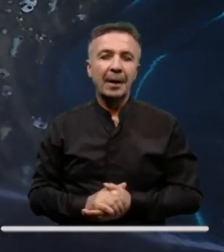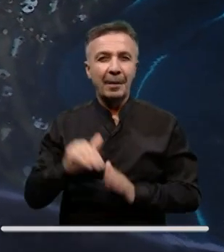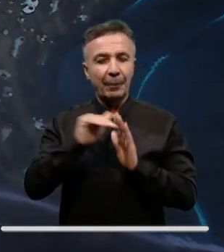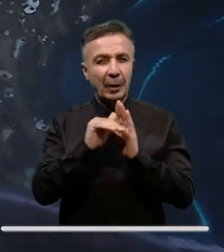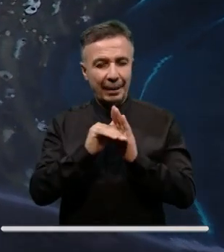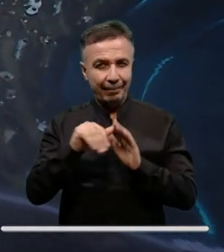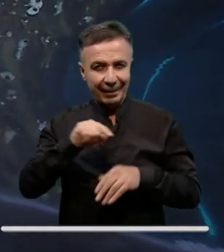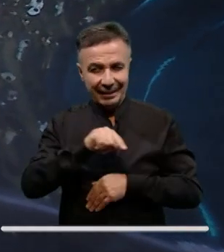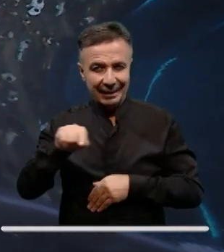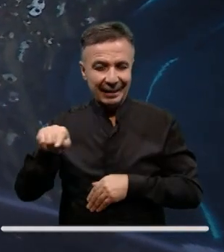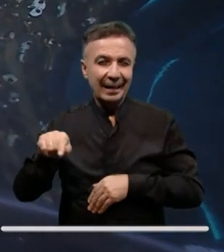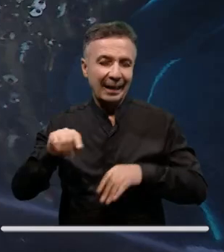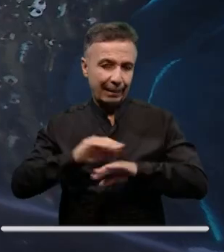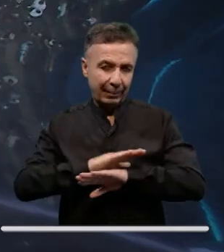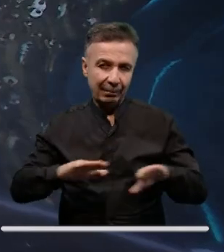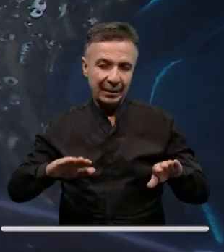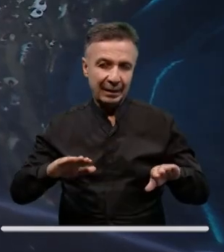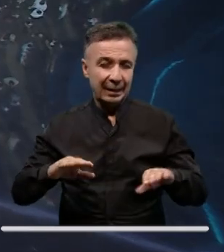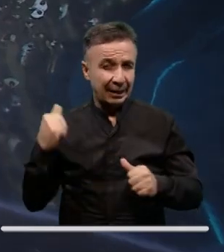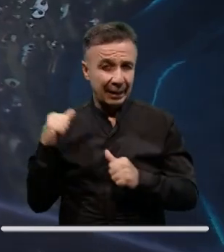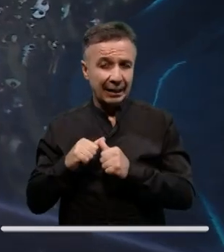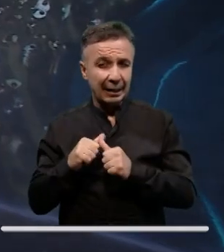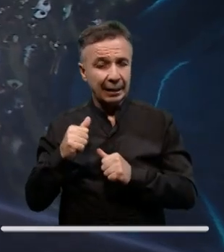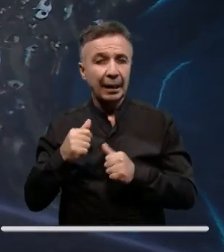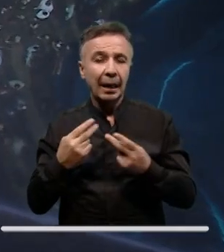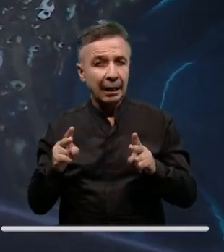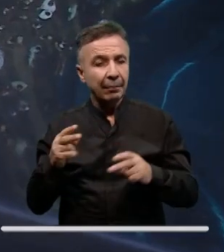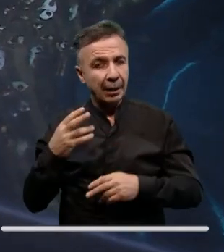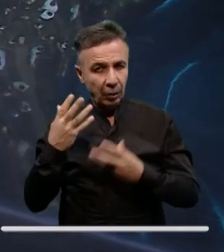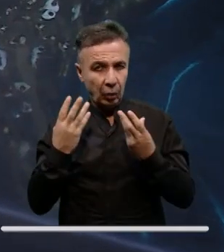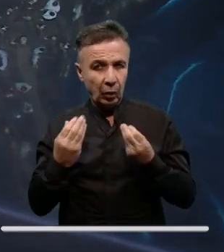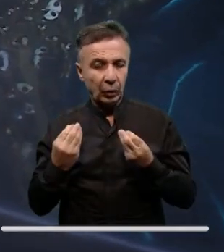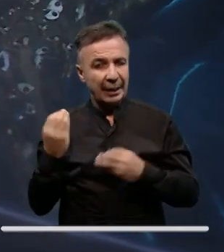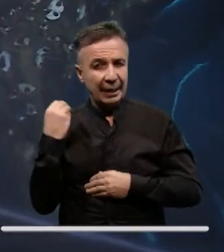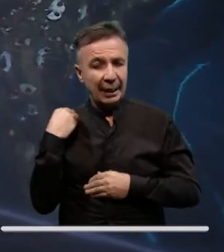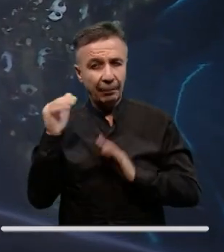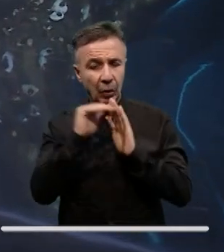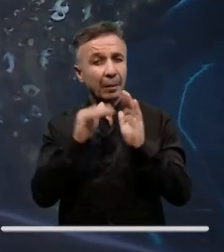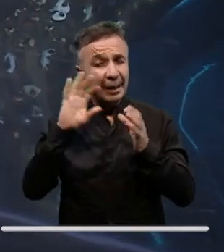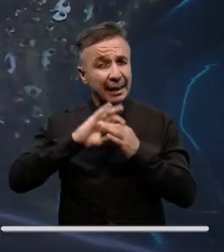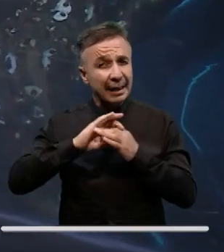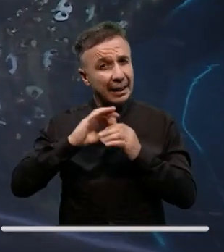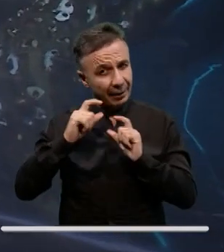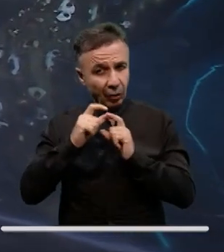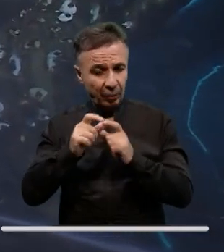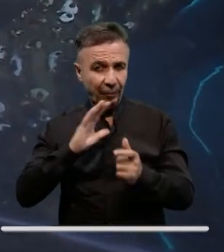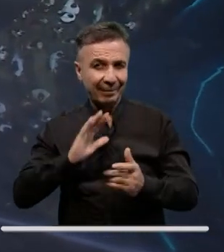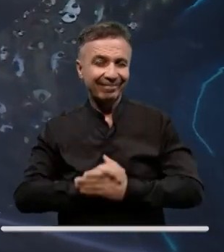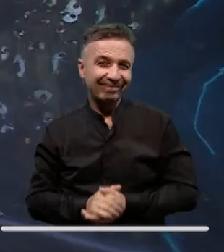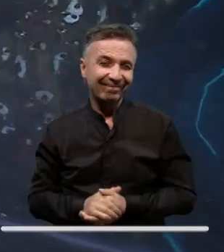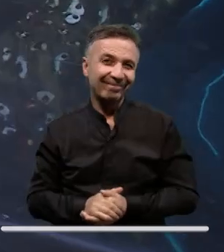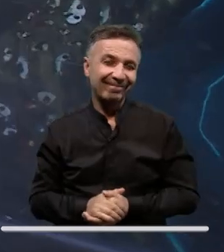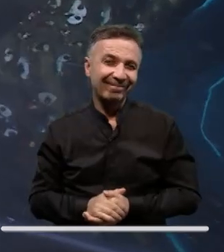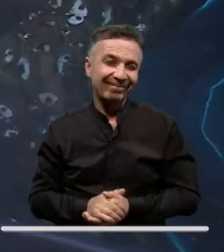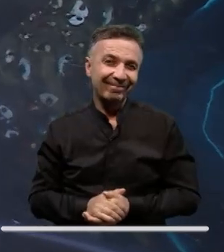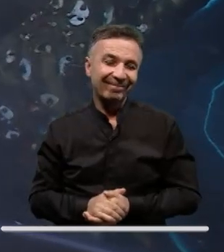bitirmiştik şimdi yeni sezona sizinle açmak nasip oldu yeni sezona dair söyleyeceklerin varsa onları bir almak isteriz efendim